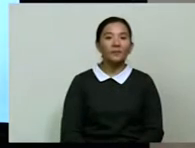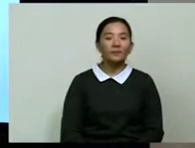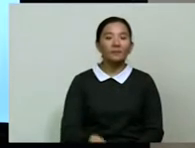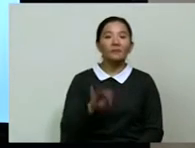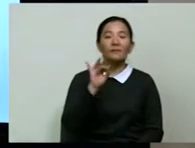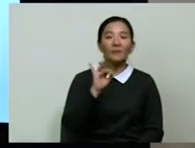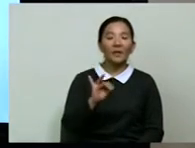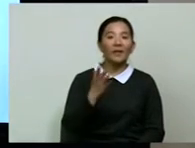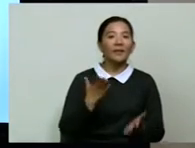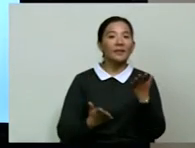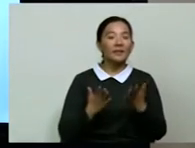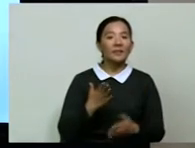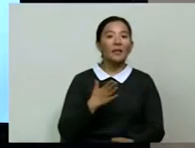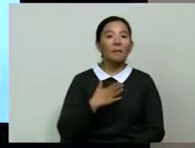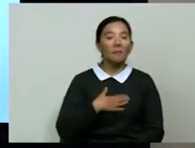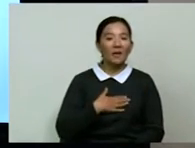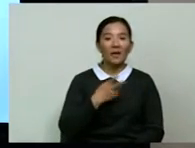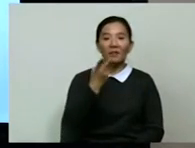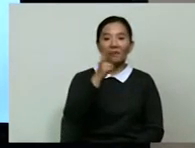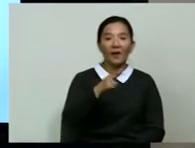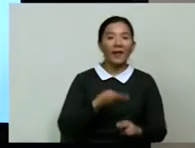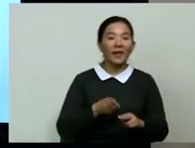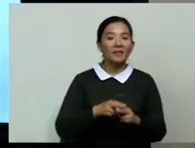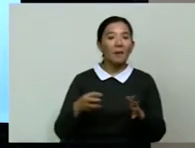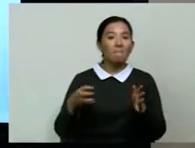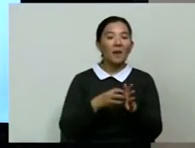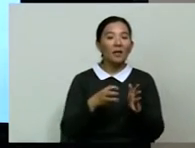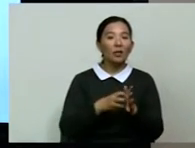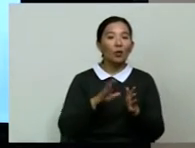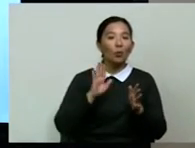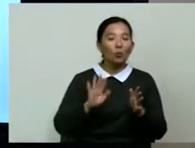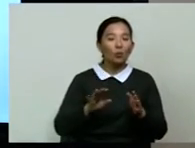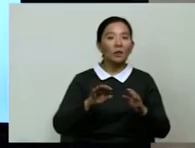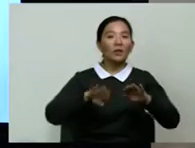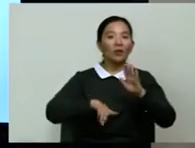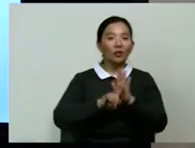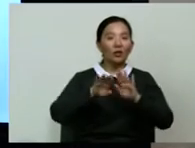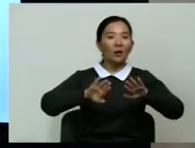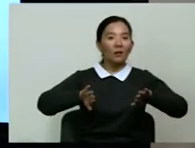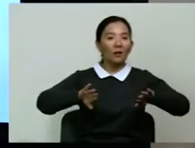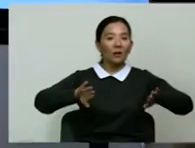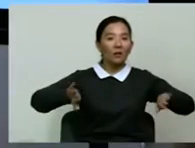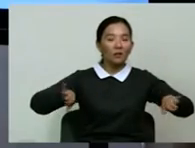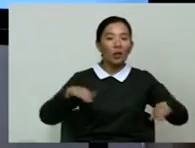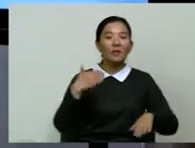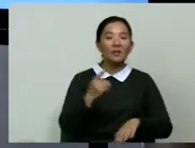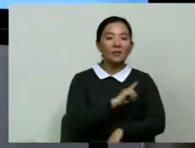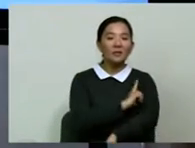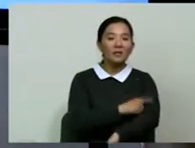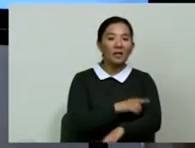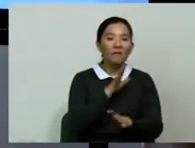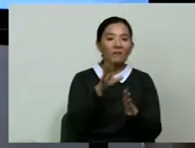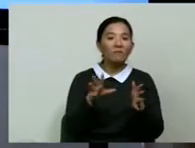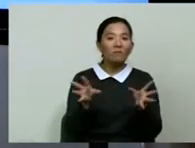И если же мы два этих магнита будем отдалять друг от друга, то их сила